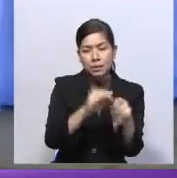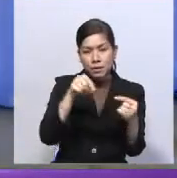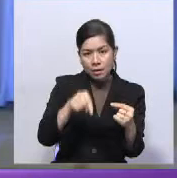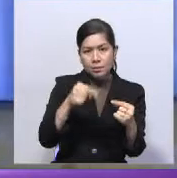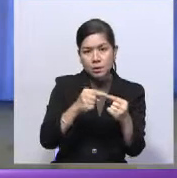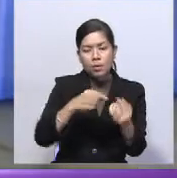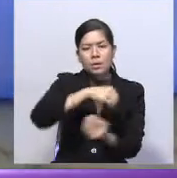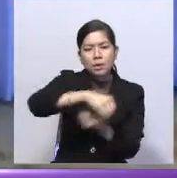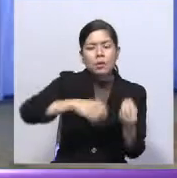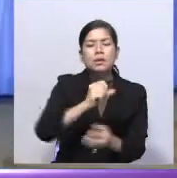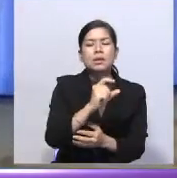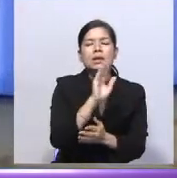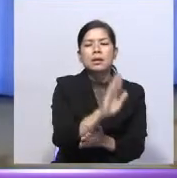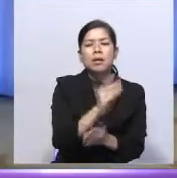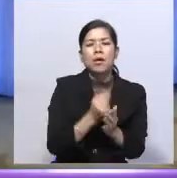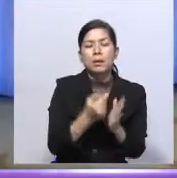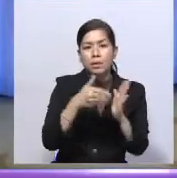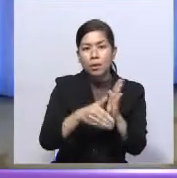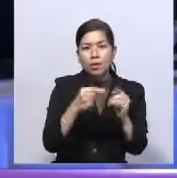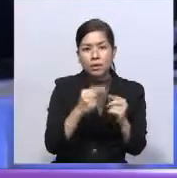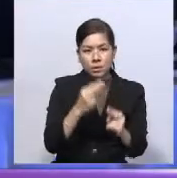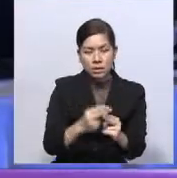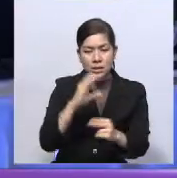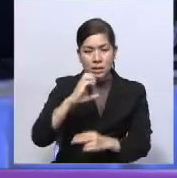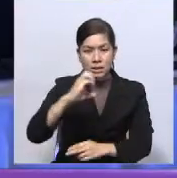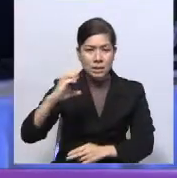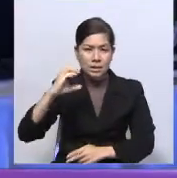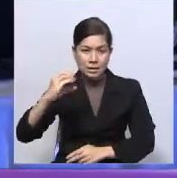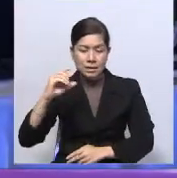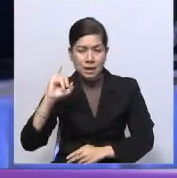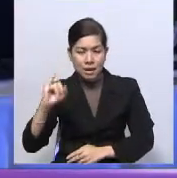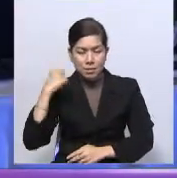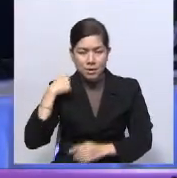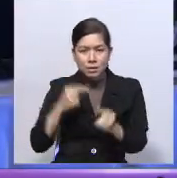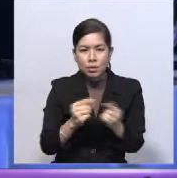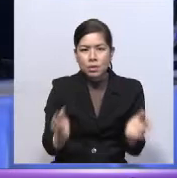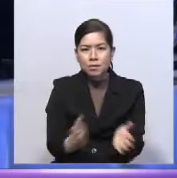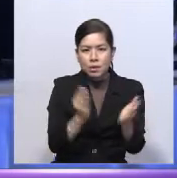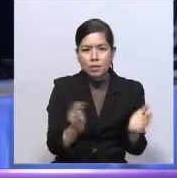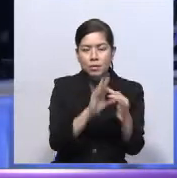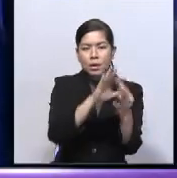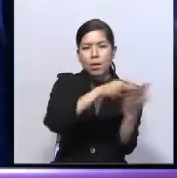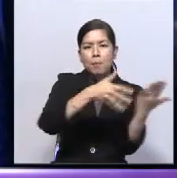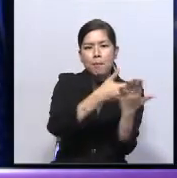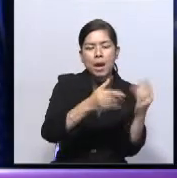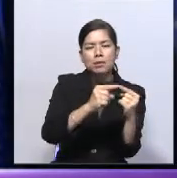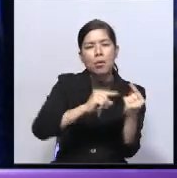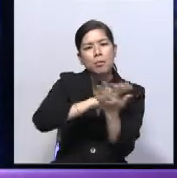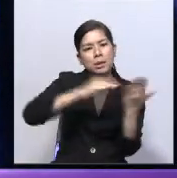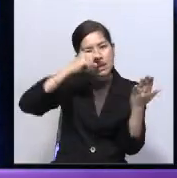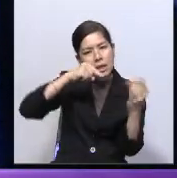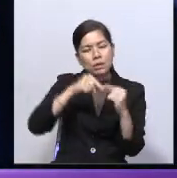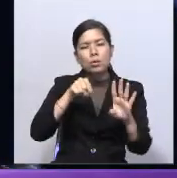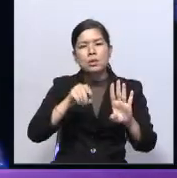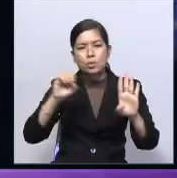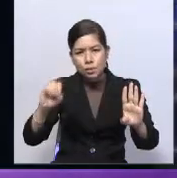เบียงเศรษฐกิจภาคตะวันออก EECI เพื่อสนับสนุนการขับเคลื่อนนโยบาย Thailand 4.0 และกลุ่มโครงการเ